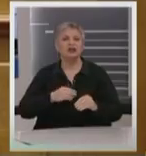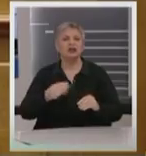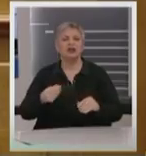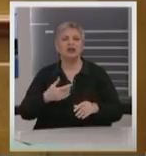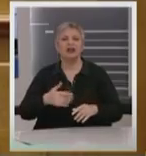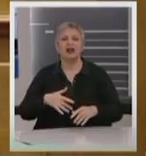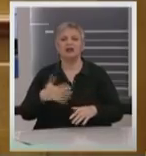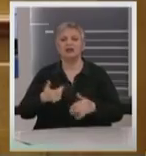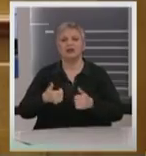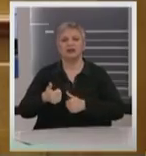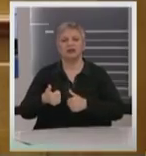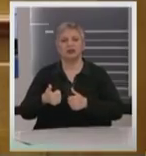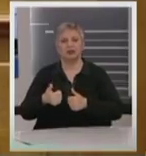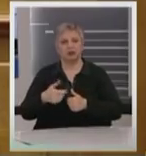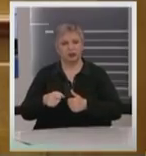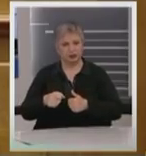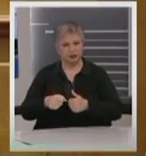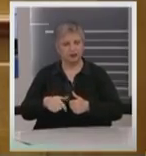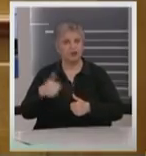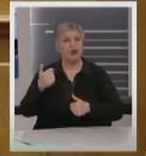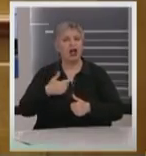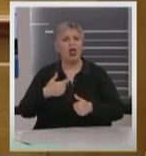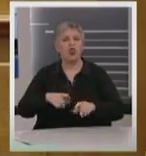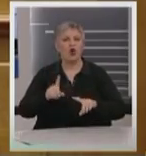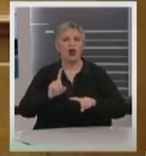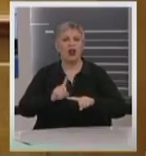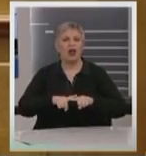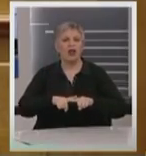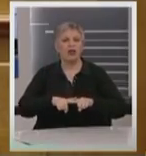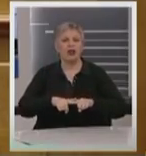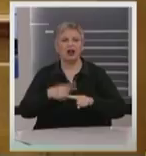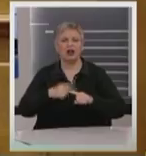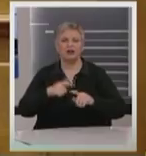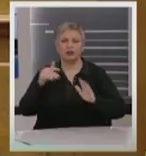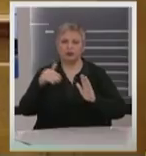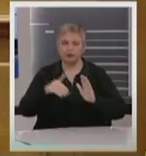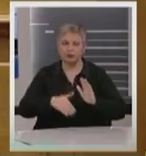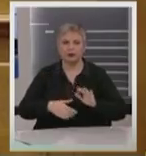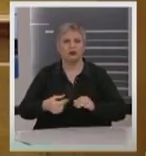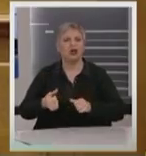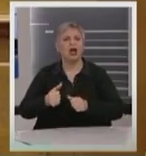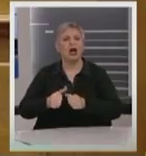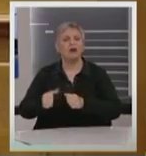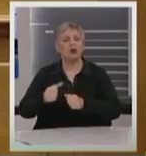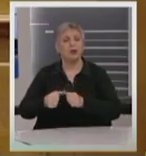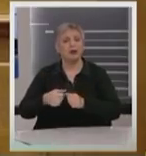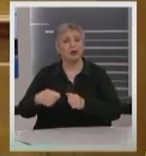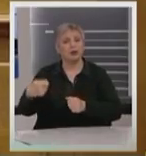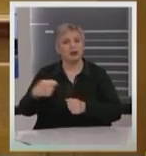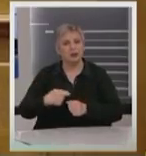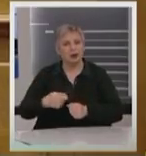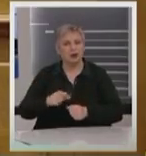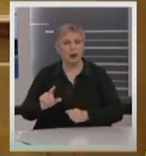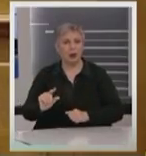δυστυχώς η χώρα μας διαρκώς υποχωρεί. Παρά τους χαμηλούς μισθούς και παρά την κατάρρευση των